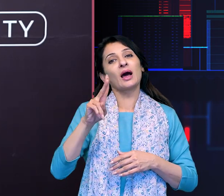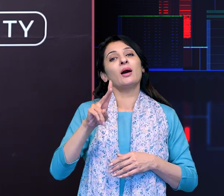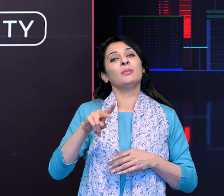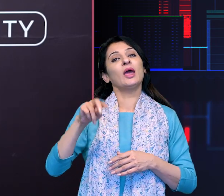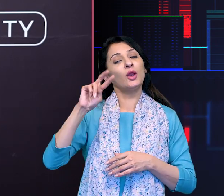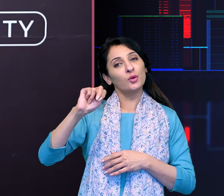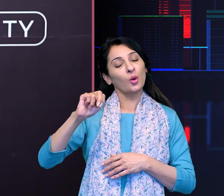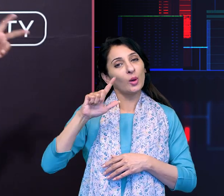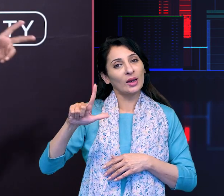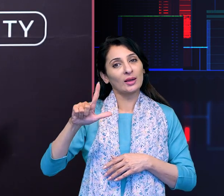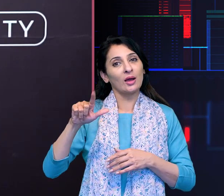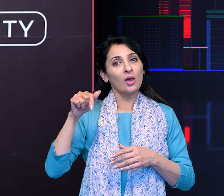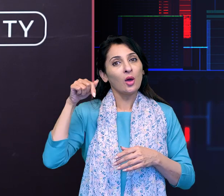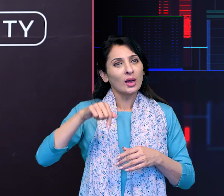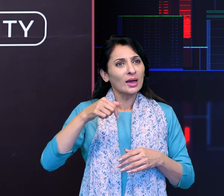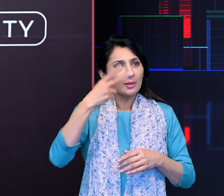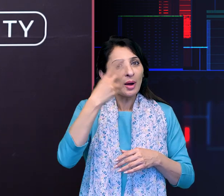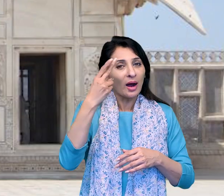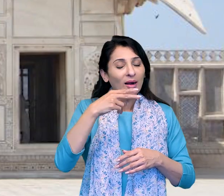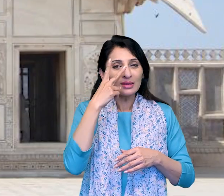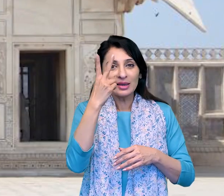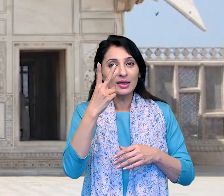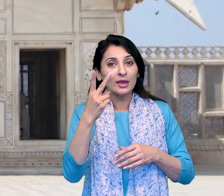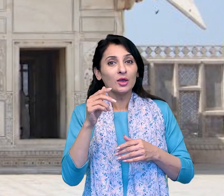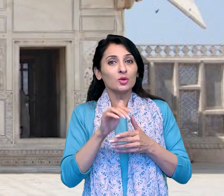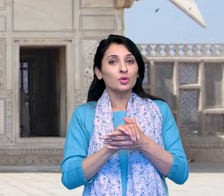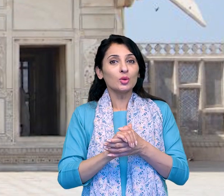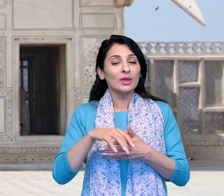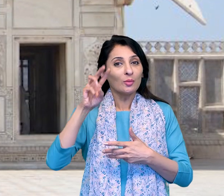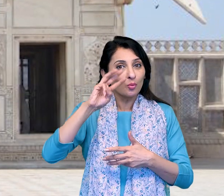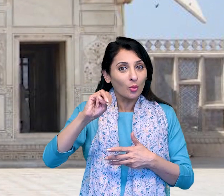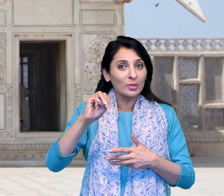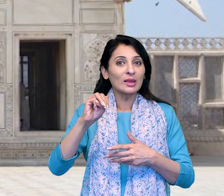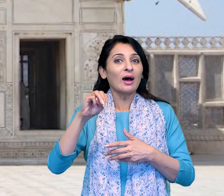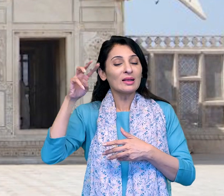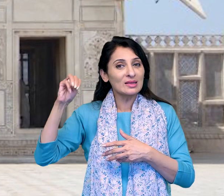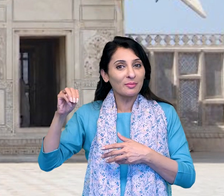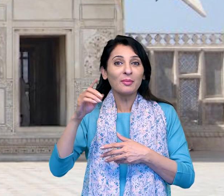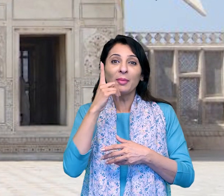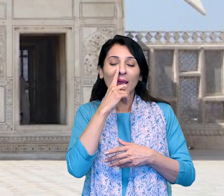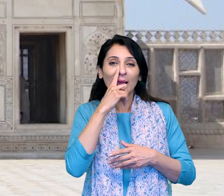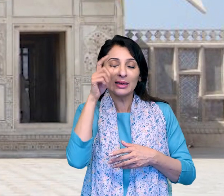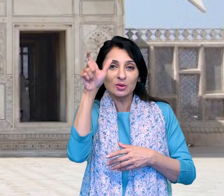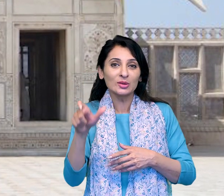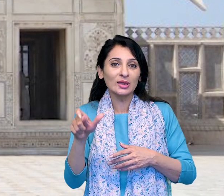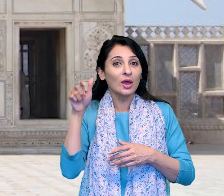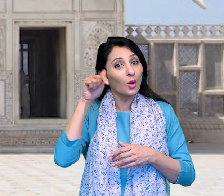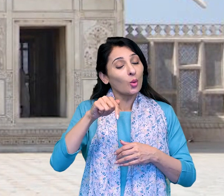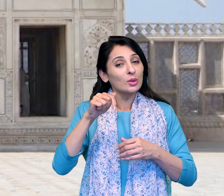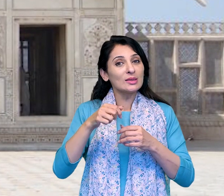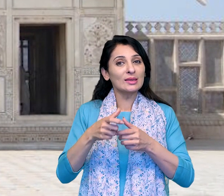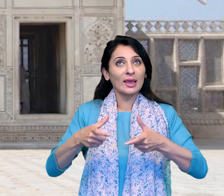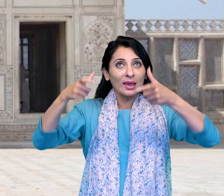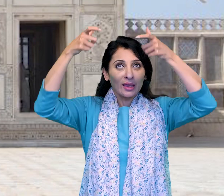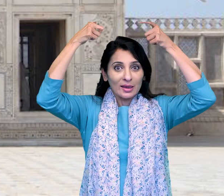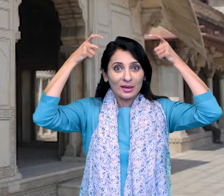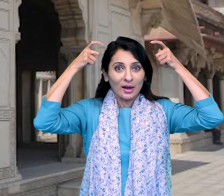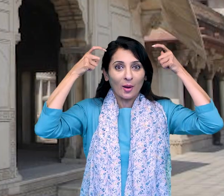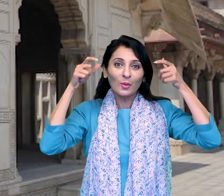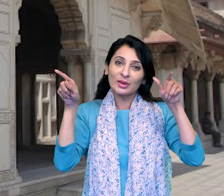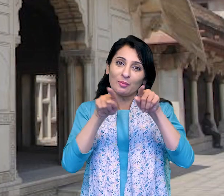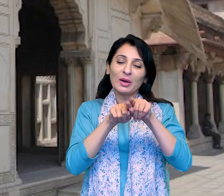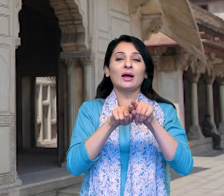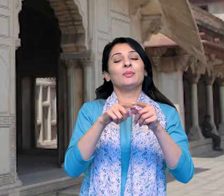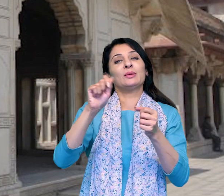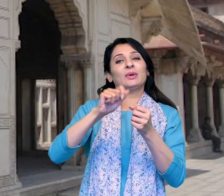तो और अगर आप देखें तो यह बिल्कुल क्वीन मुमताज के क्राउन किस स्टाइल के आर्ट्स दिया गया है और इसको लक्खा पवेलियन भी कहा जाता है